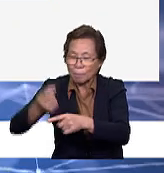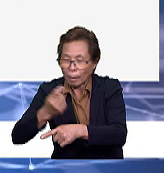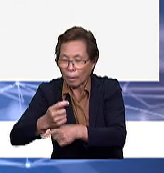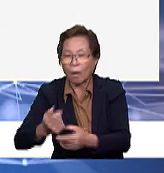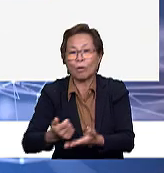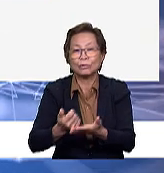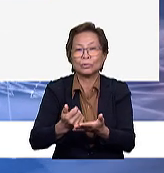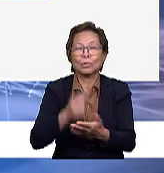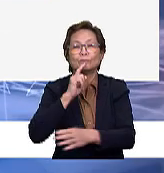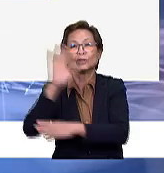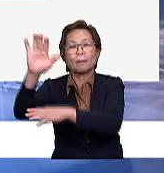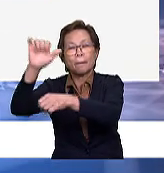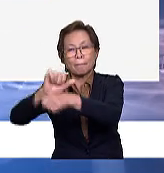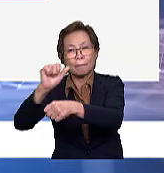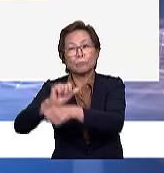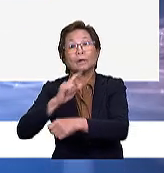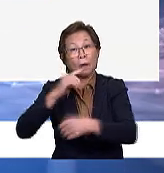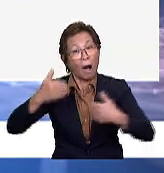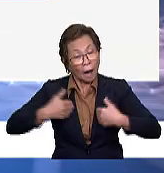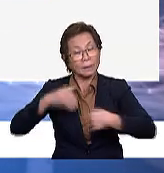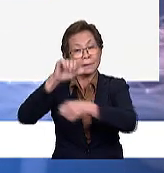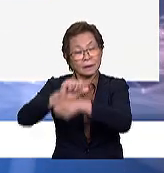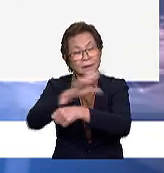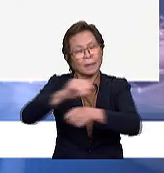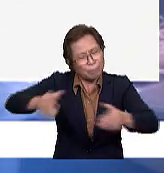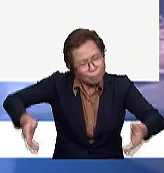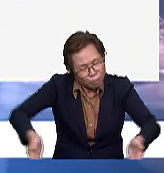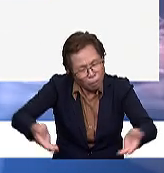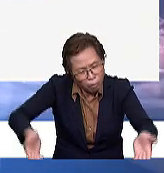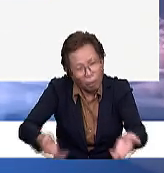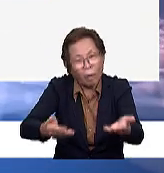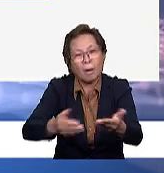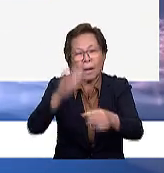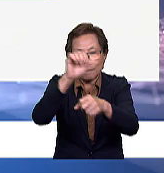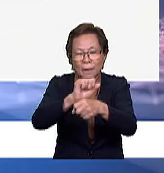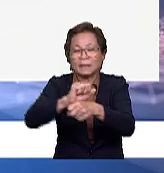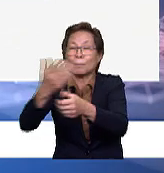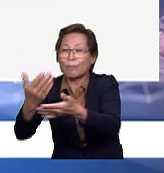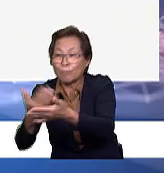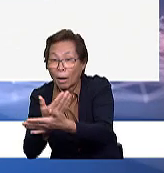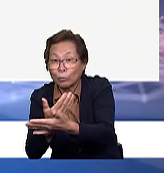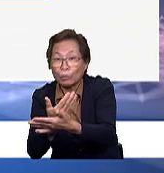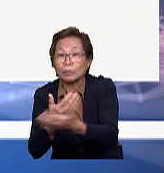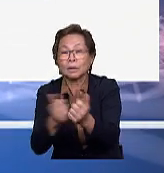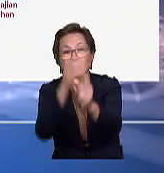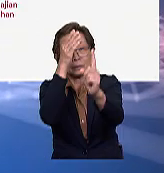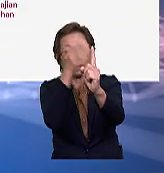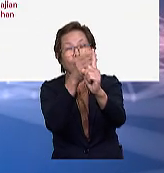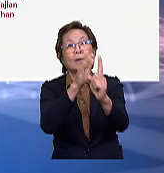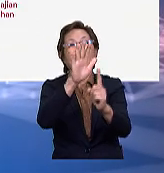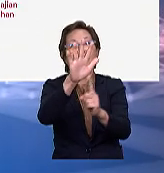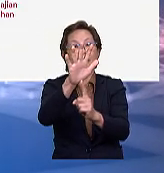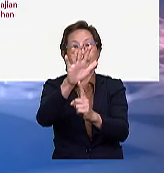membantu menjamin pekerjaan yang sedia the serta menggalakkan penyediaan pekerjaan bau dengan sasaran